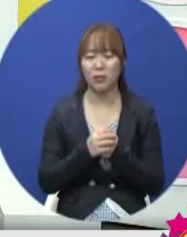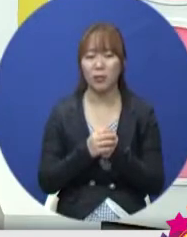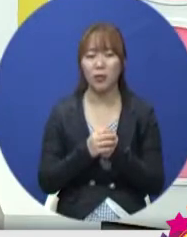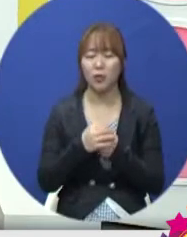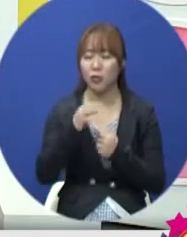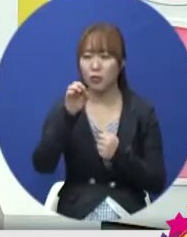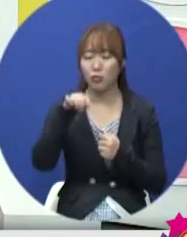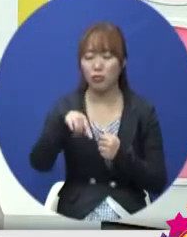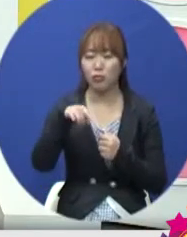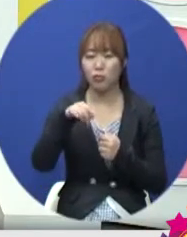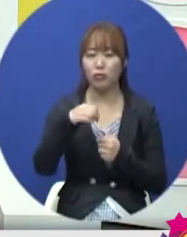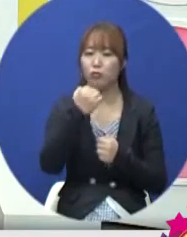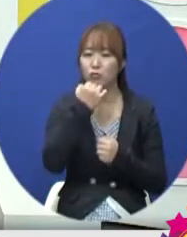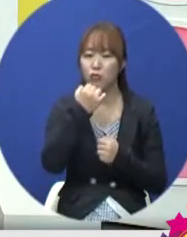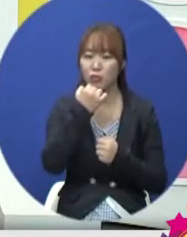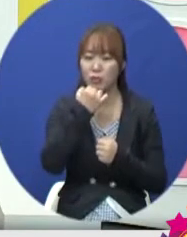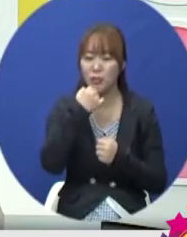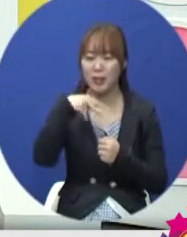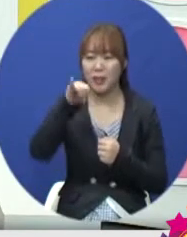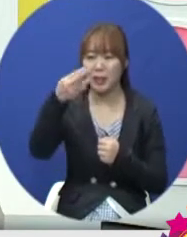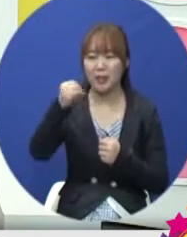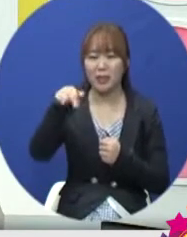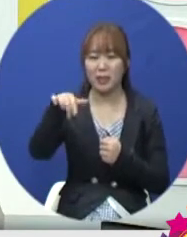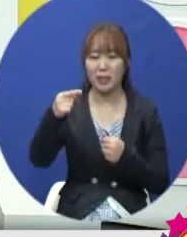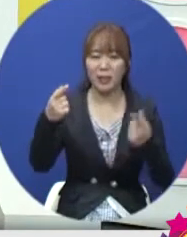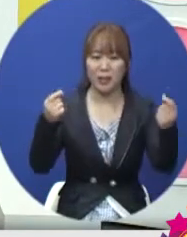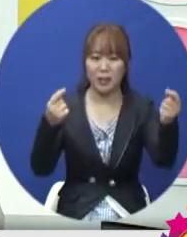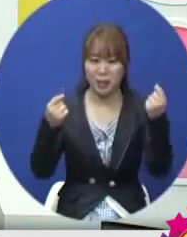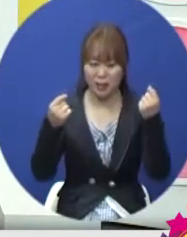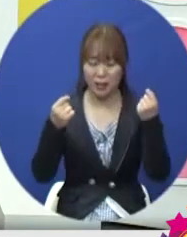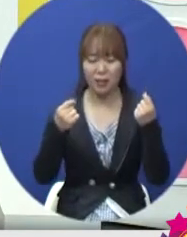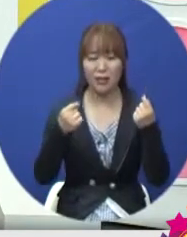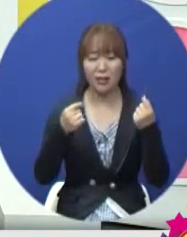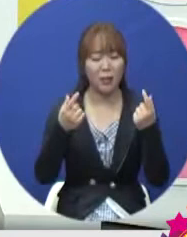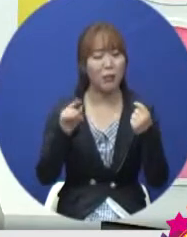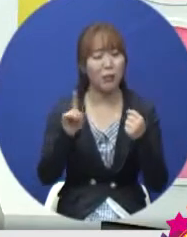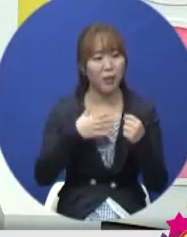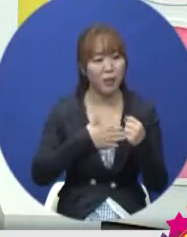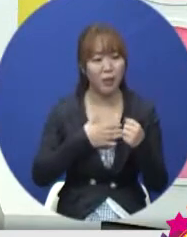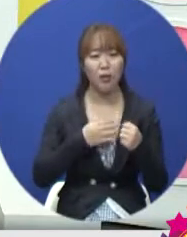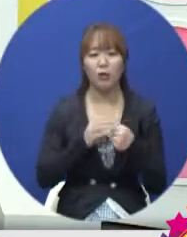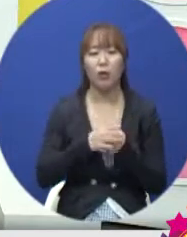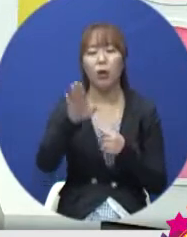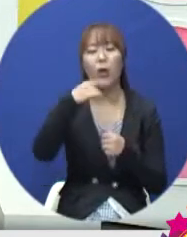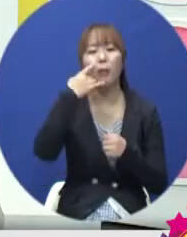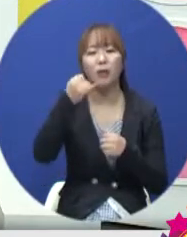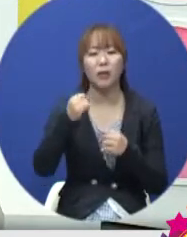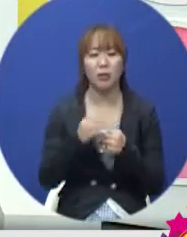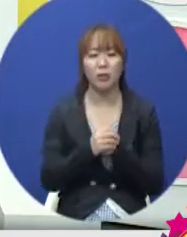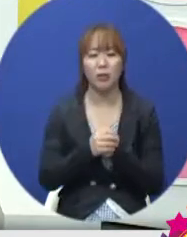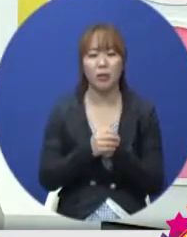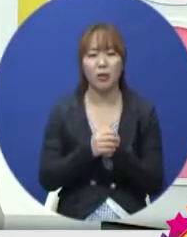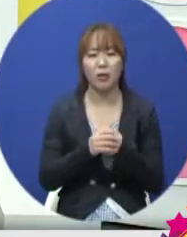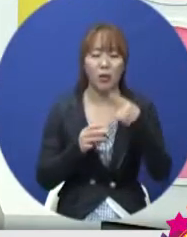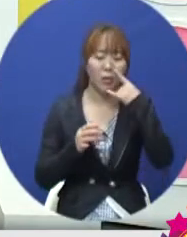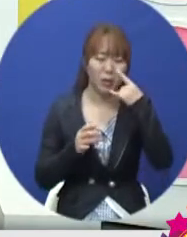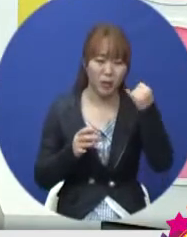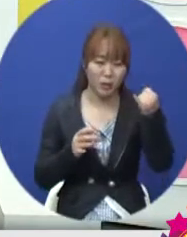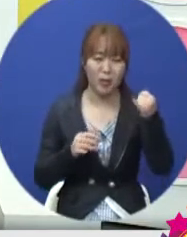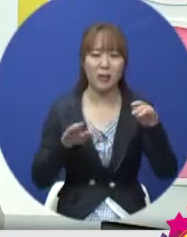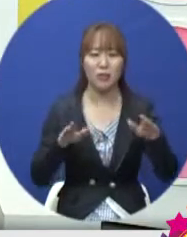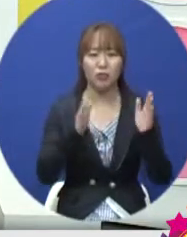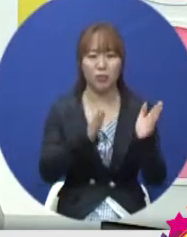어. 웃음 시리즈라고 예. 그거 아세요? 웃음 시리즈. 네. 어머니. 네. 우리